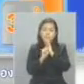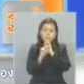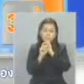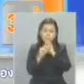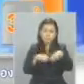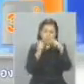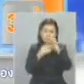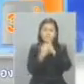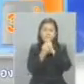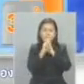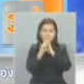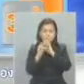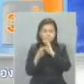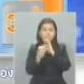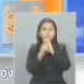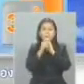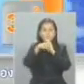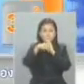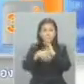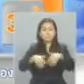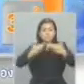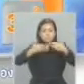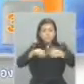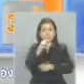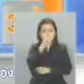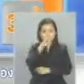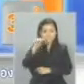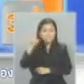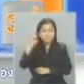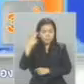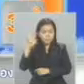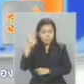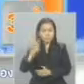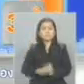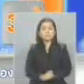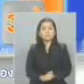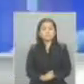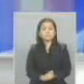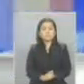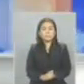รีรัมย์และนครราชสีมาอุณหภูมิระหว่าง 24-36 องศาเซลเซียส